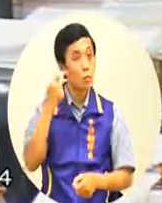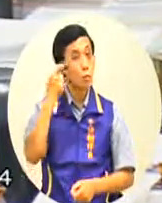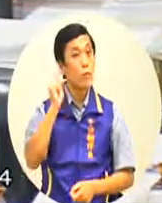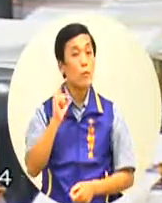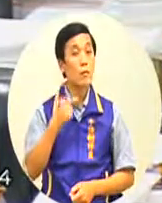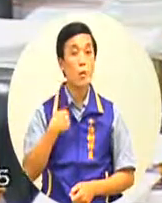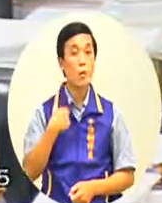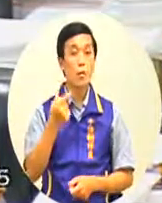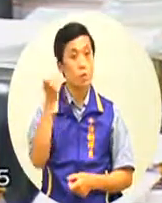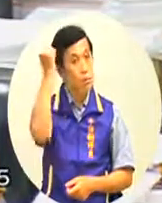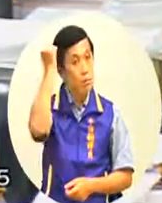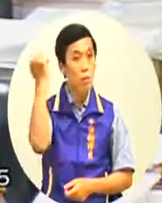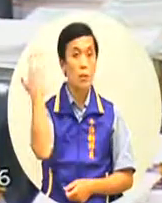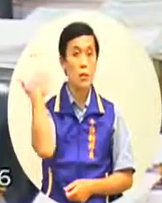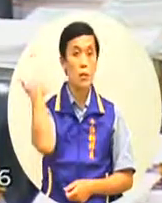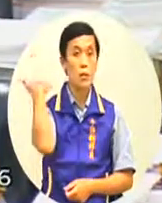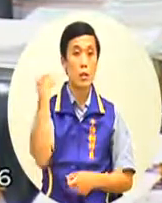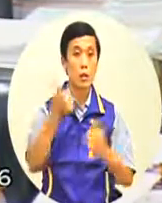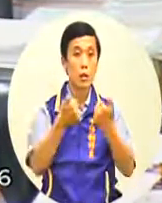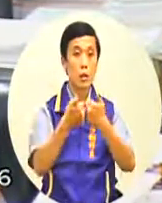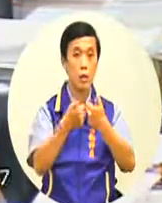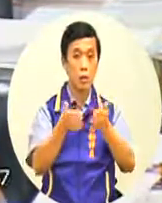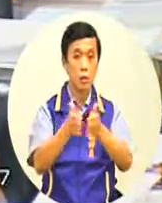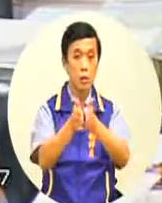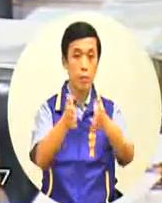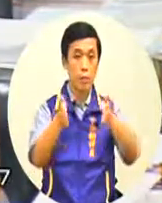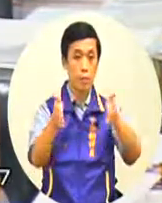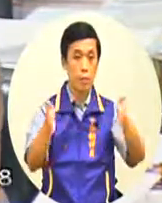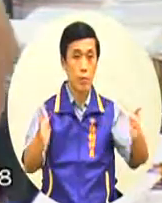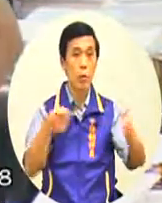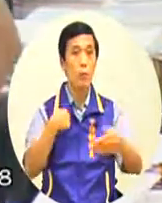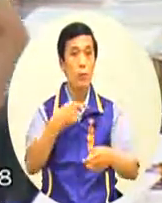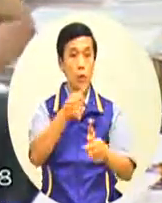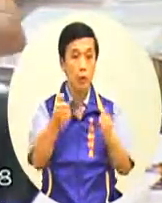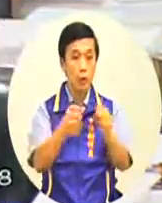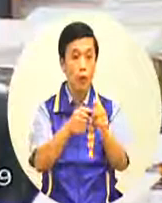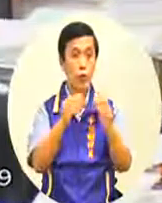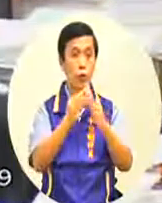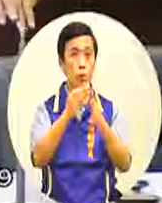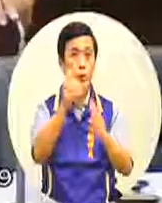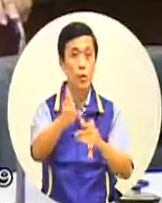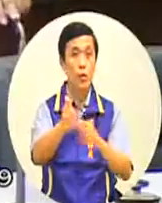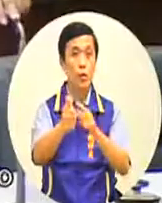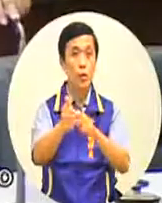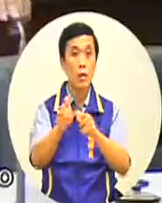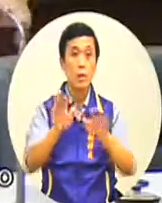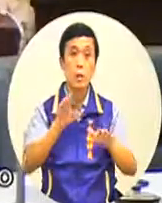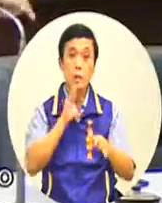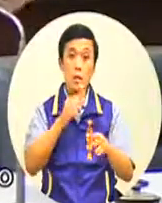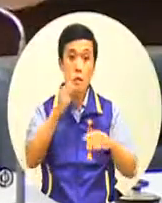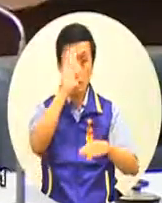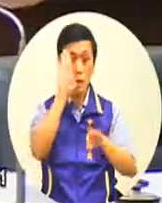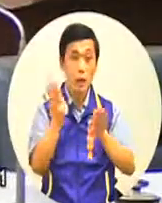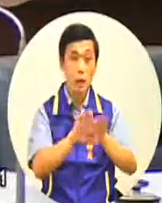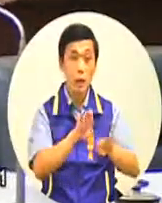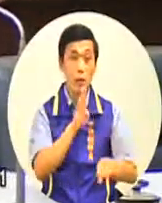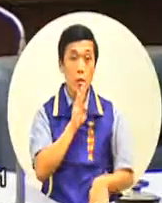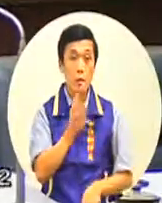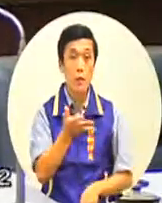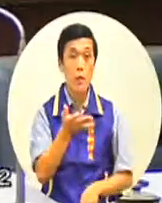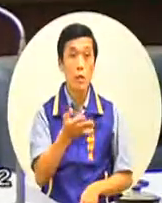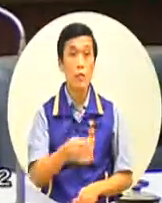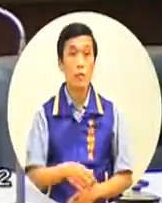得我在上个会期，那我们的副局长今天是请假，还是局长今天那